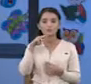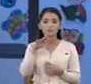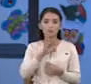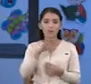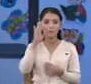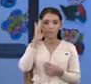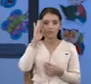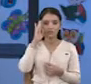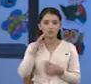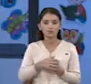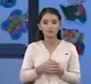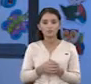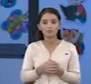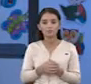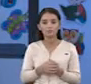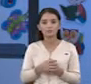Это мальчик.